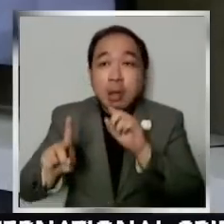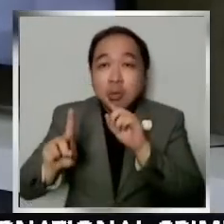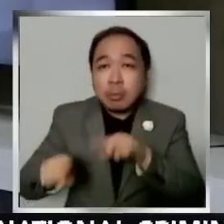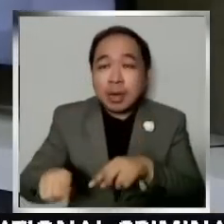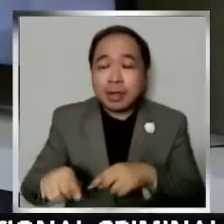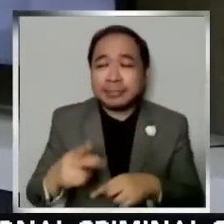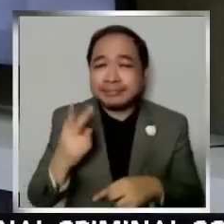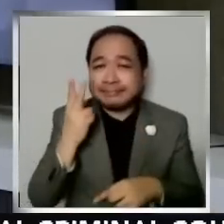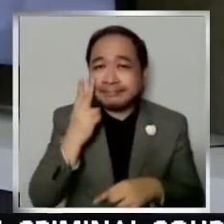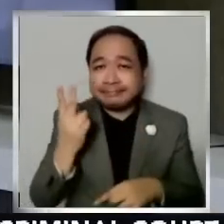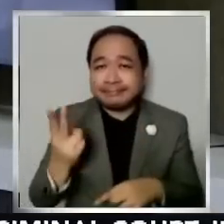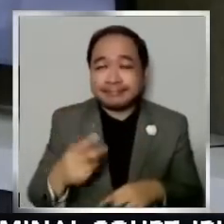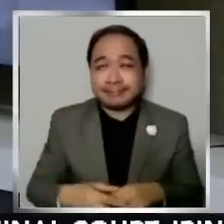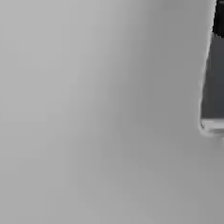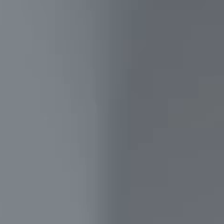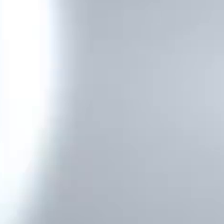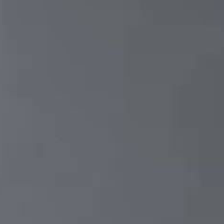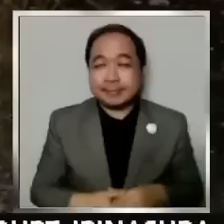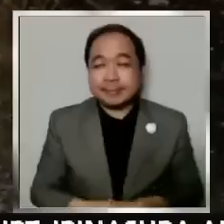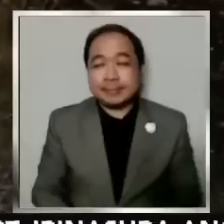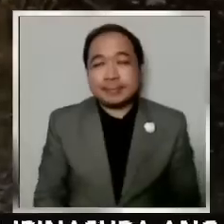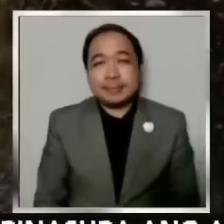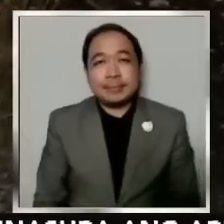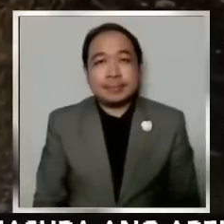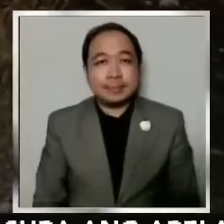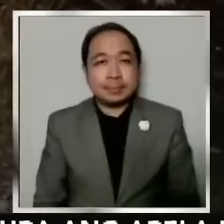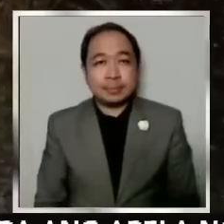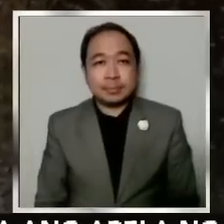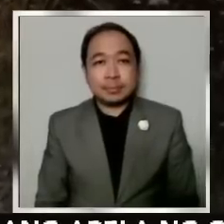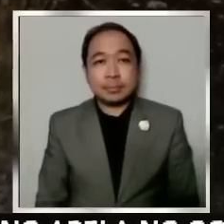Mayrina at JP Soriano.